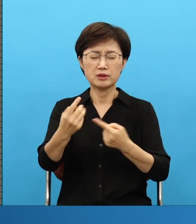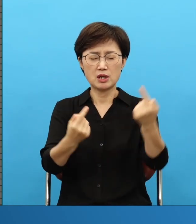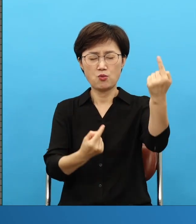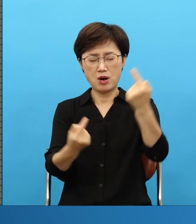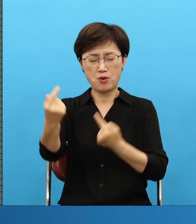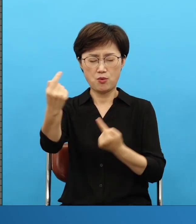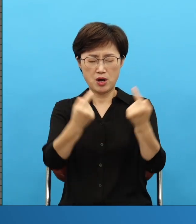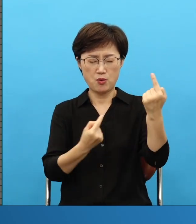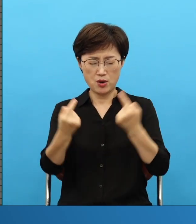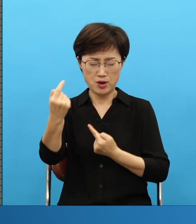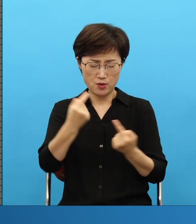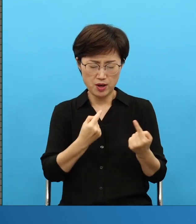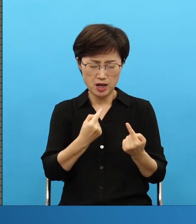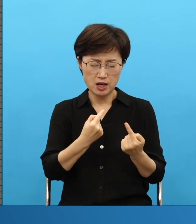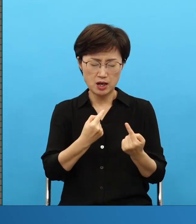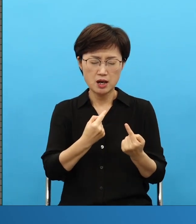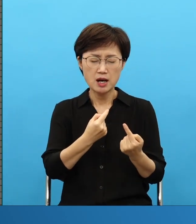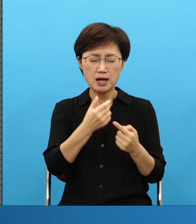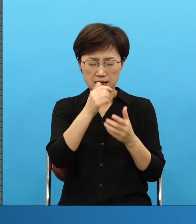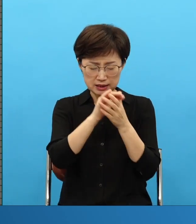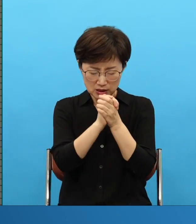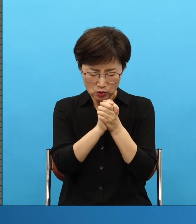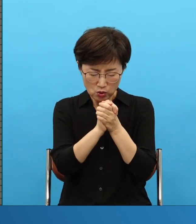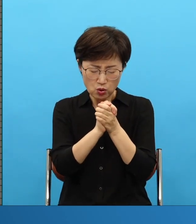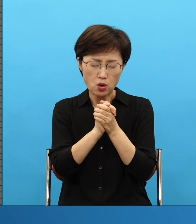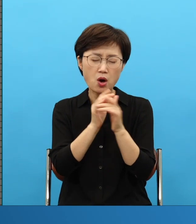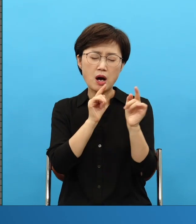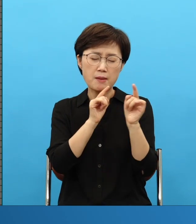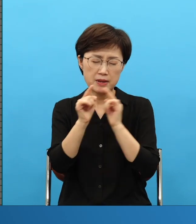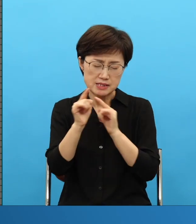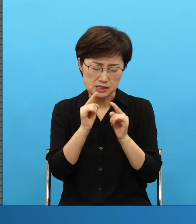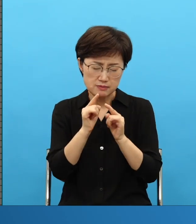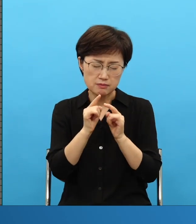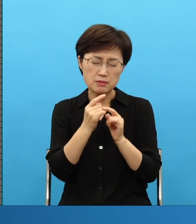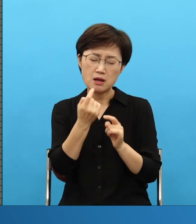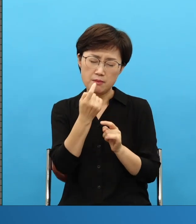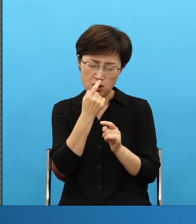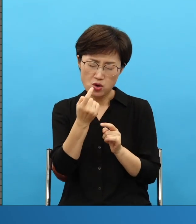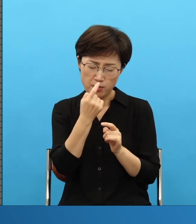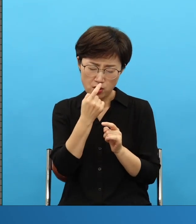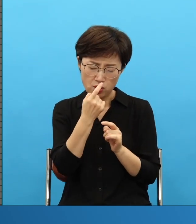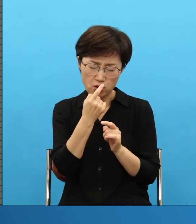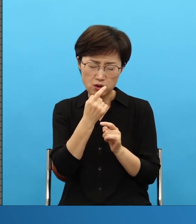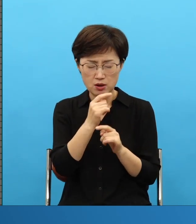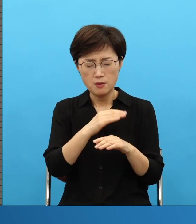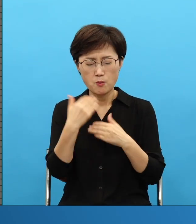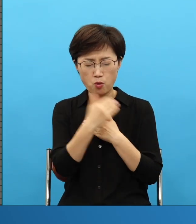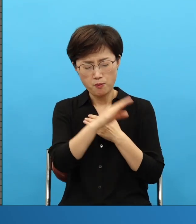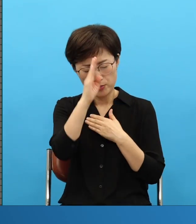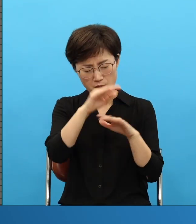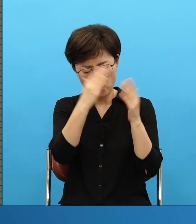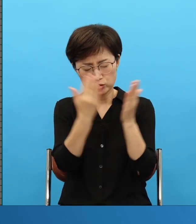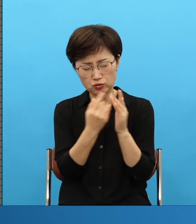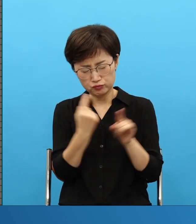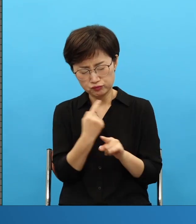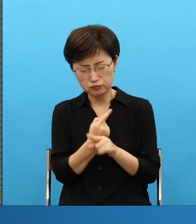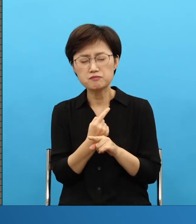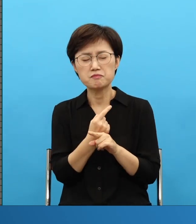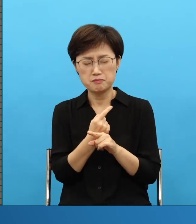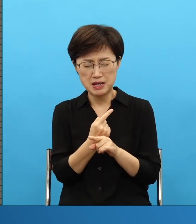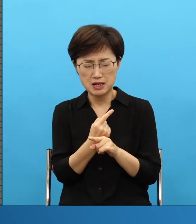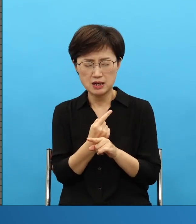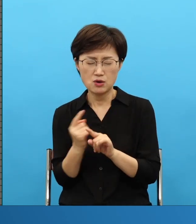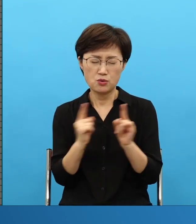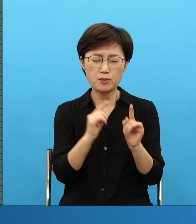기도와 말씀으로 서밋되게 하옵소서. You have led us to hold on to your word to open up the age of the 3-day weekend and begin the Saturday school. May many remnants gather at the church, receive